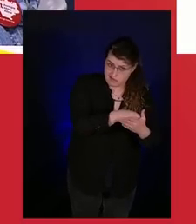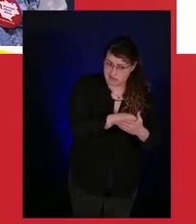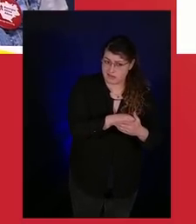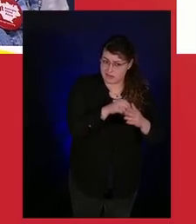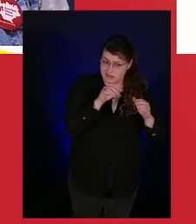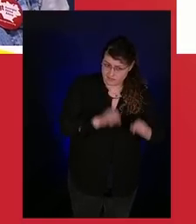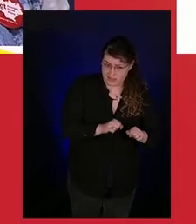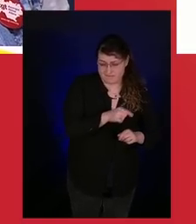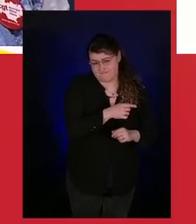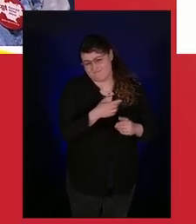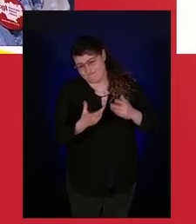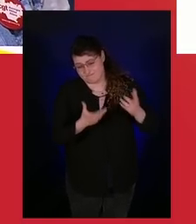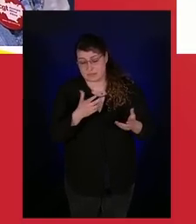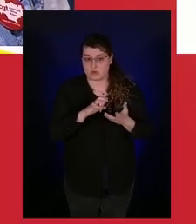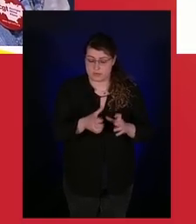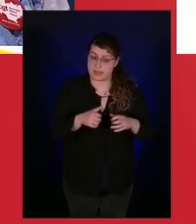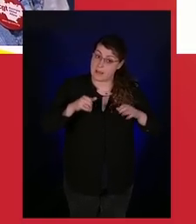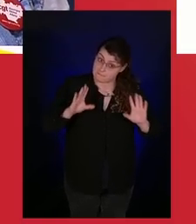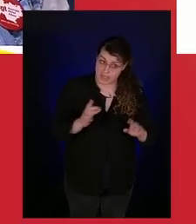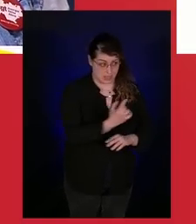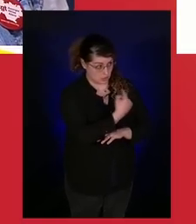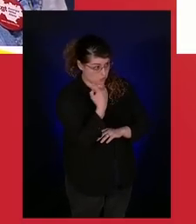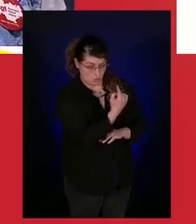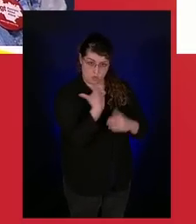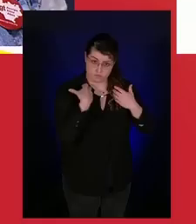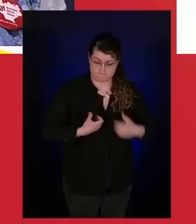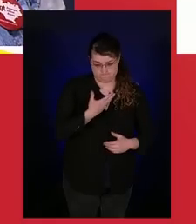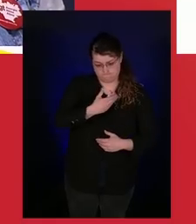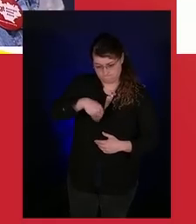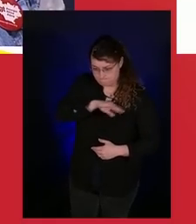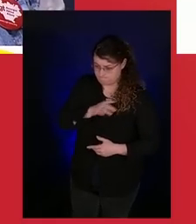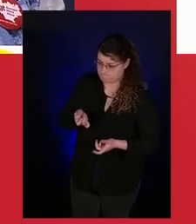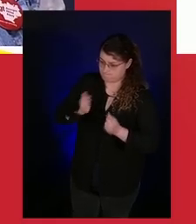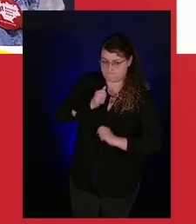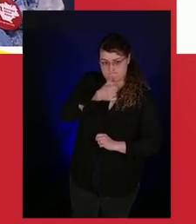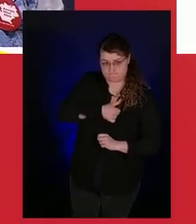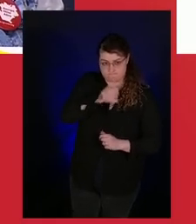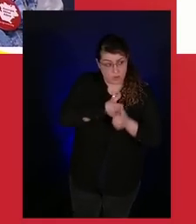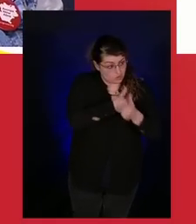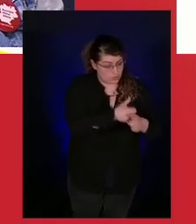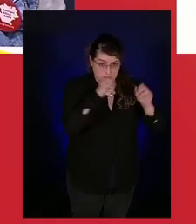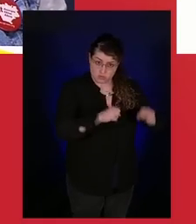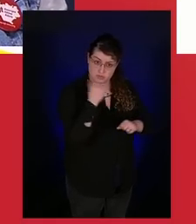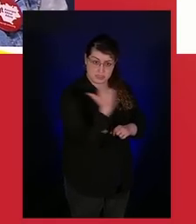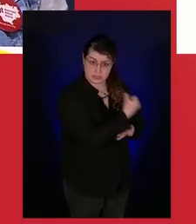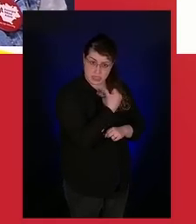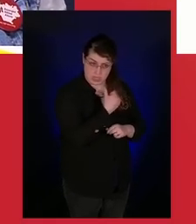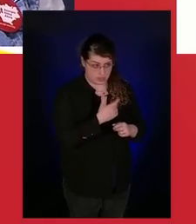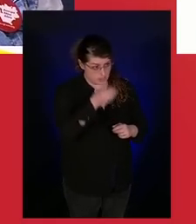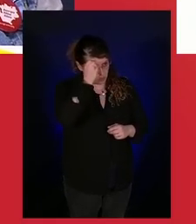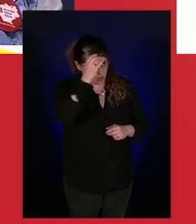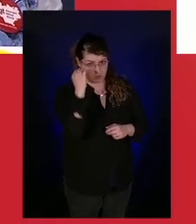tout, chaque membre a su prendre sa charge de travail en fonction de ses possibilités et de ses